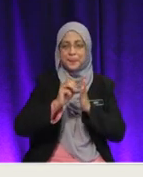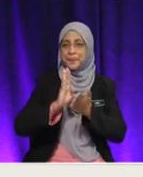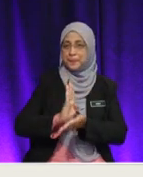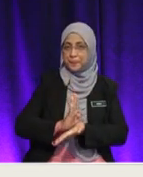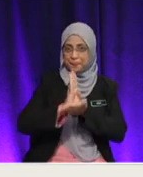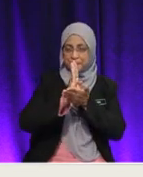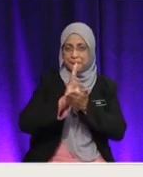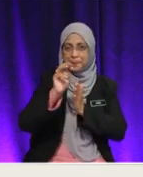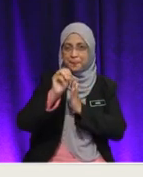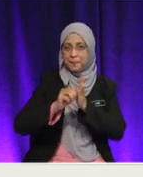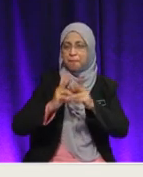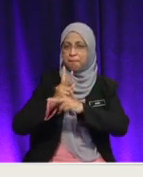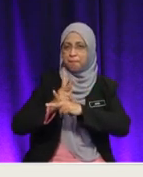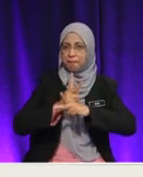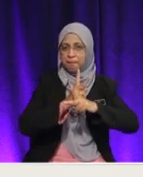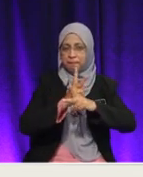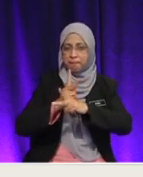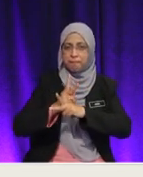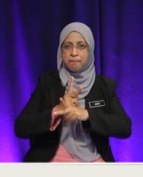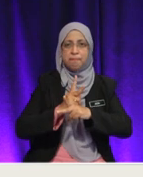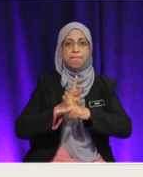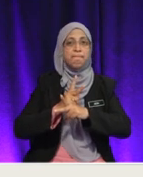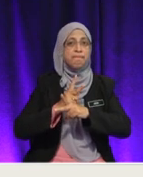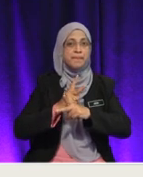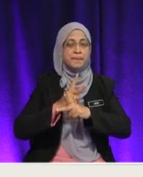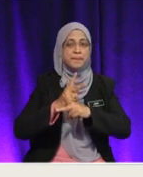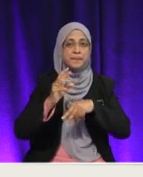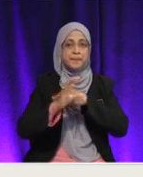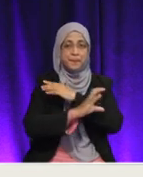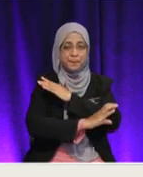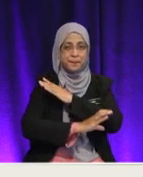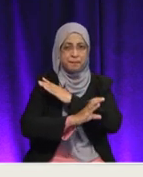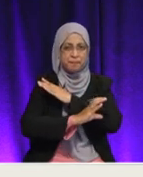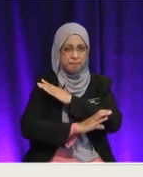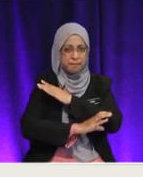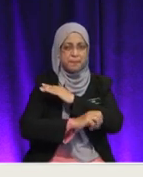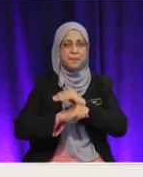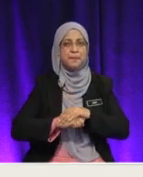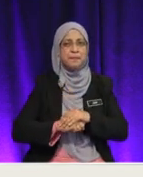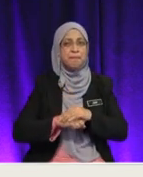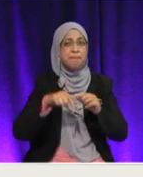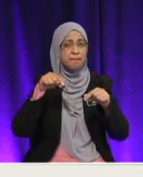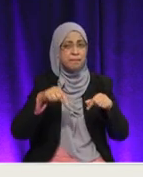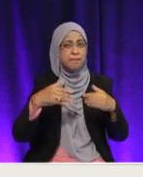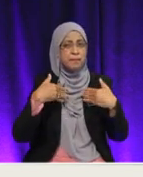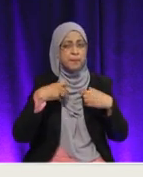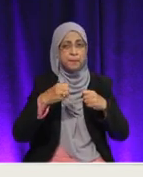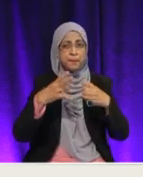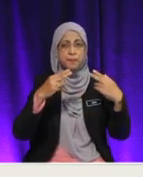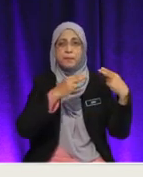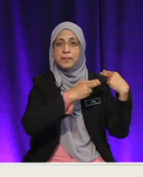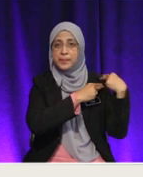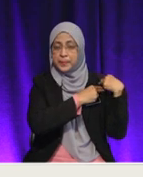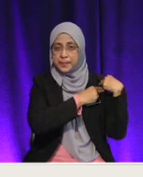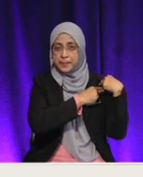menjaga kedaulatan negara dan di sini pula terdapat berbagai tanggung jawab yang kita laksanakan kepada